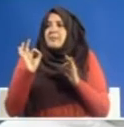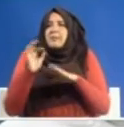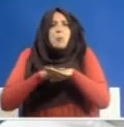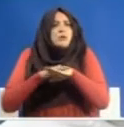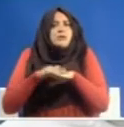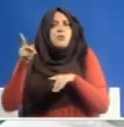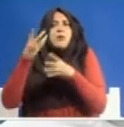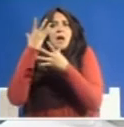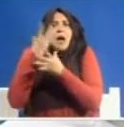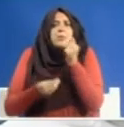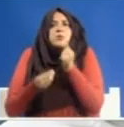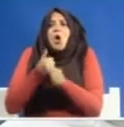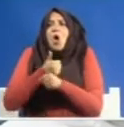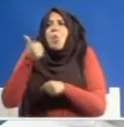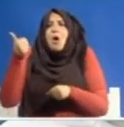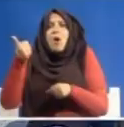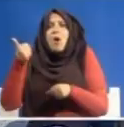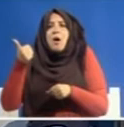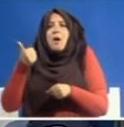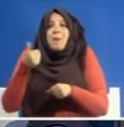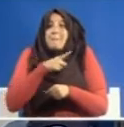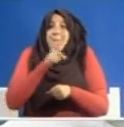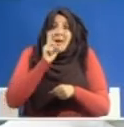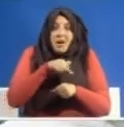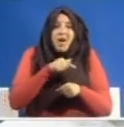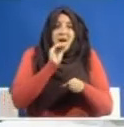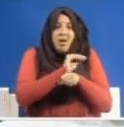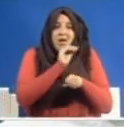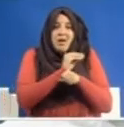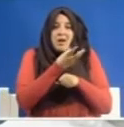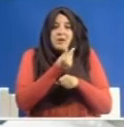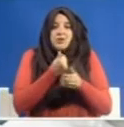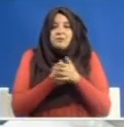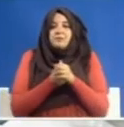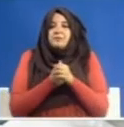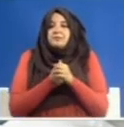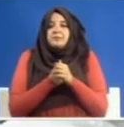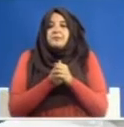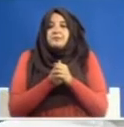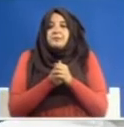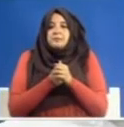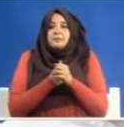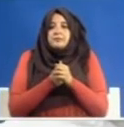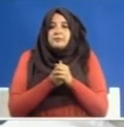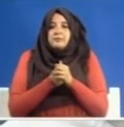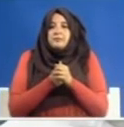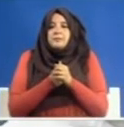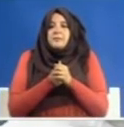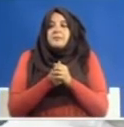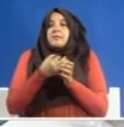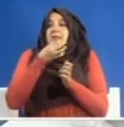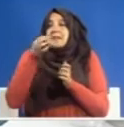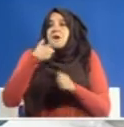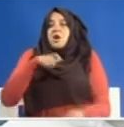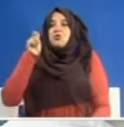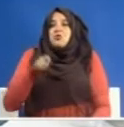عذر، وإن كانت النفقة موجودة. ولكن ممكن واحد يقول: ما هي الفقرة اللي يعتمد عليها القاضي؟ نقول